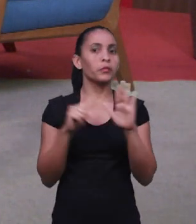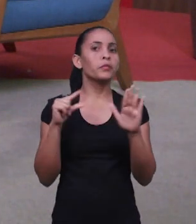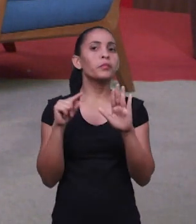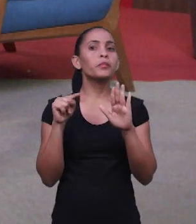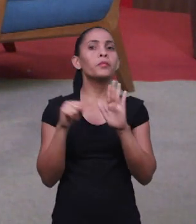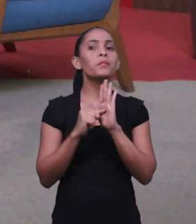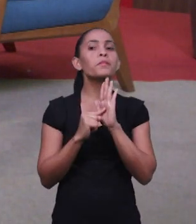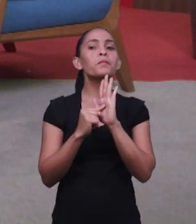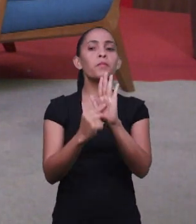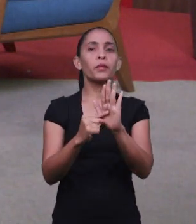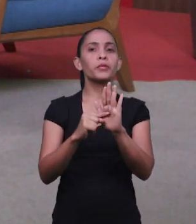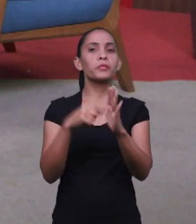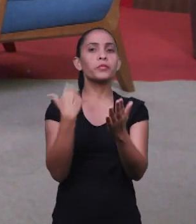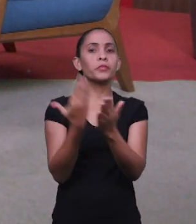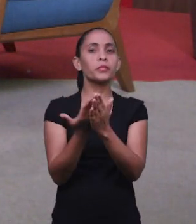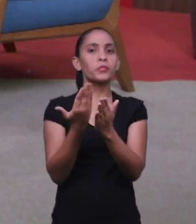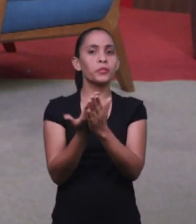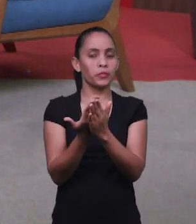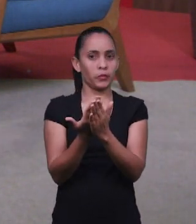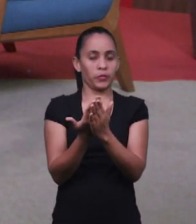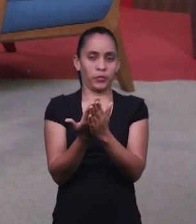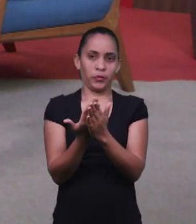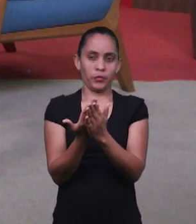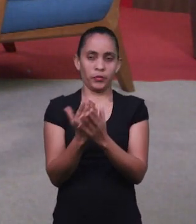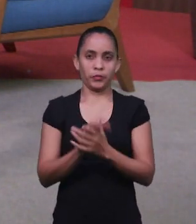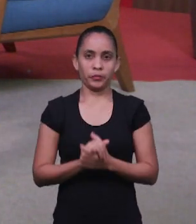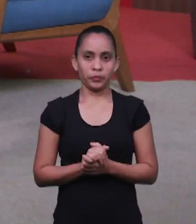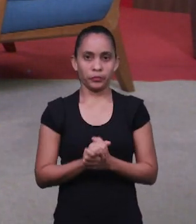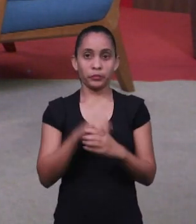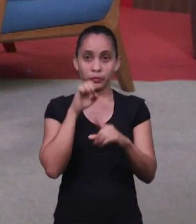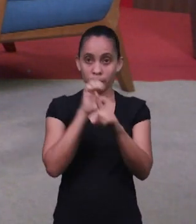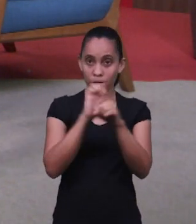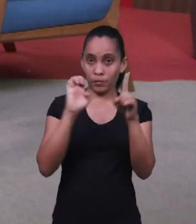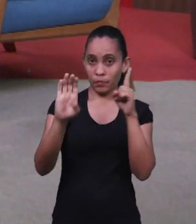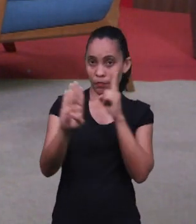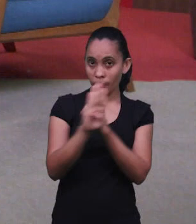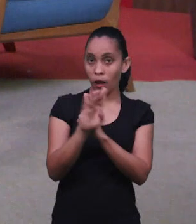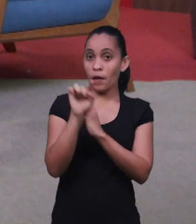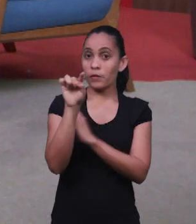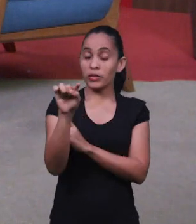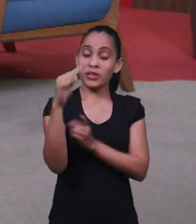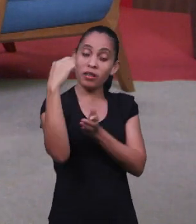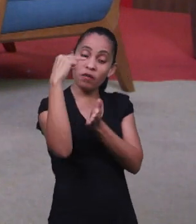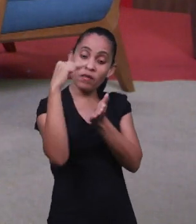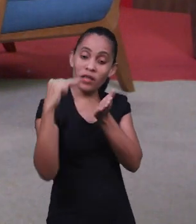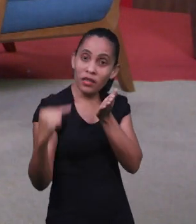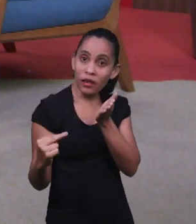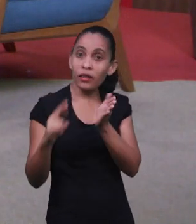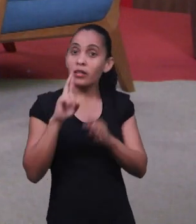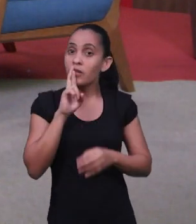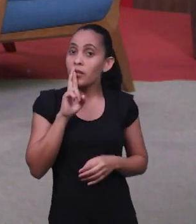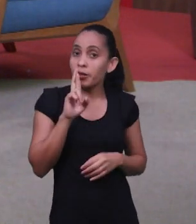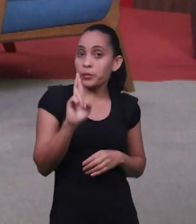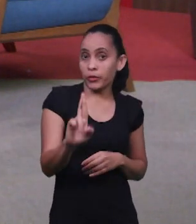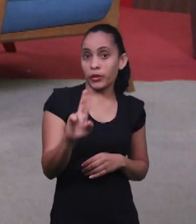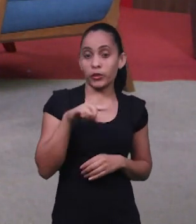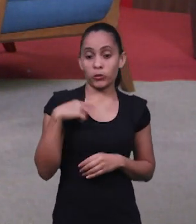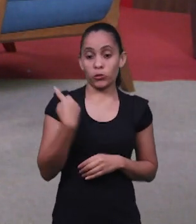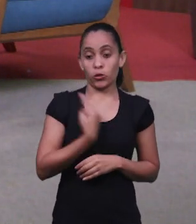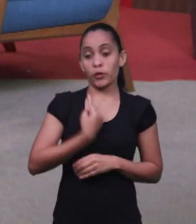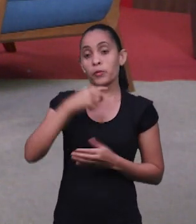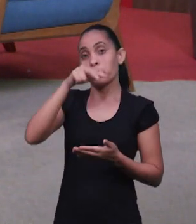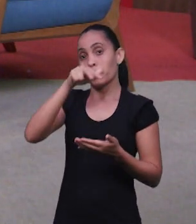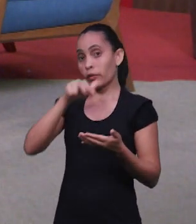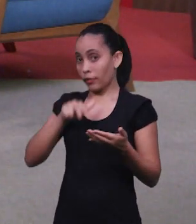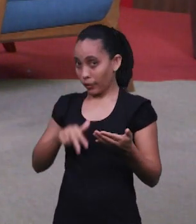traite de la thématique de la prochaine édition, de l'EPD aussi. Donc, vous allez lire et répondre. Nous allons